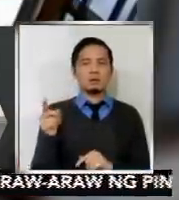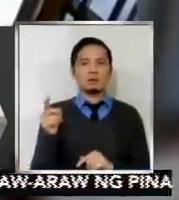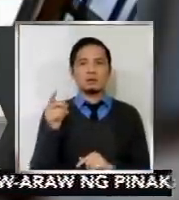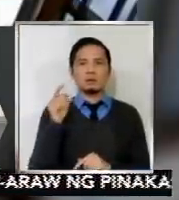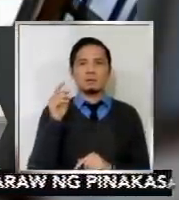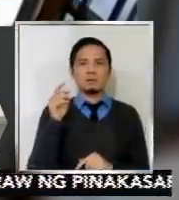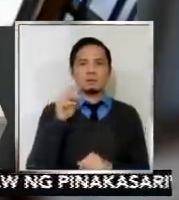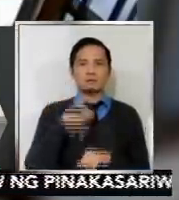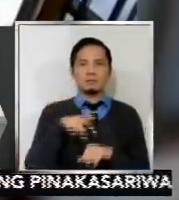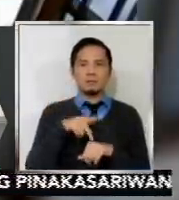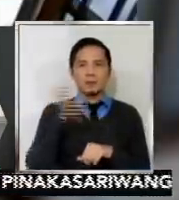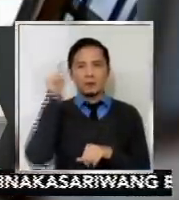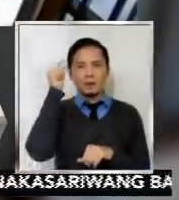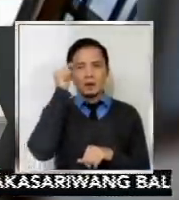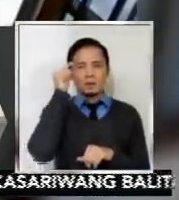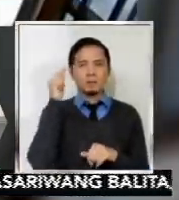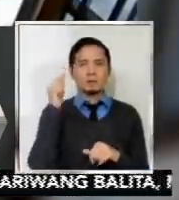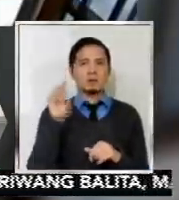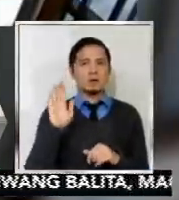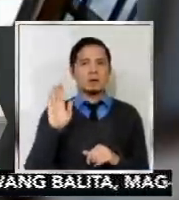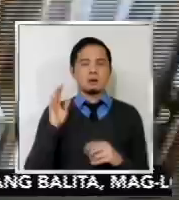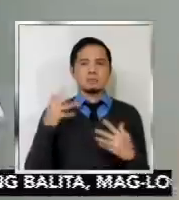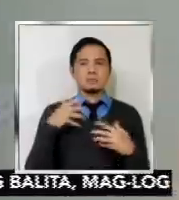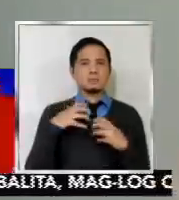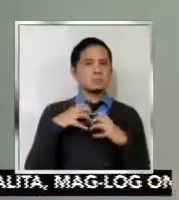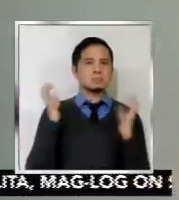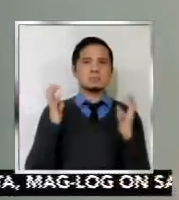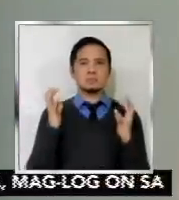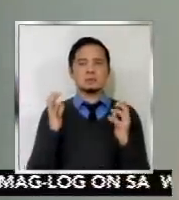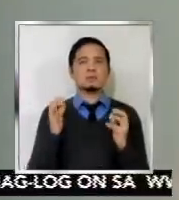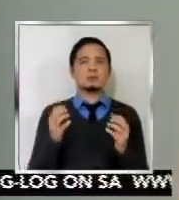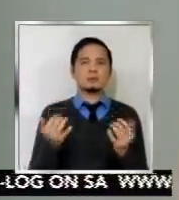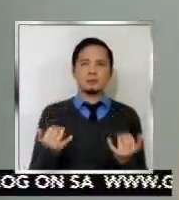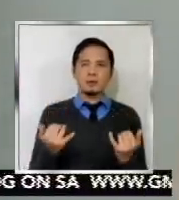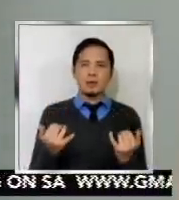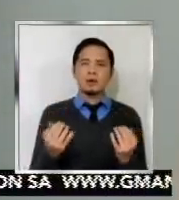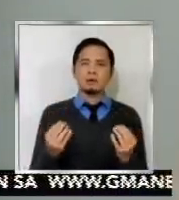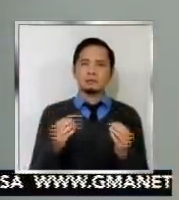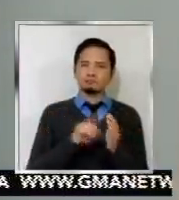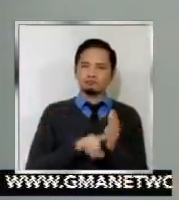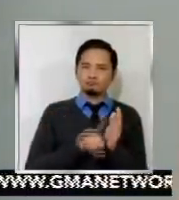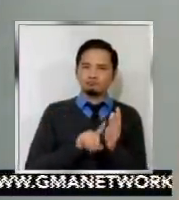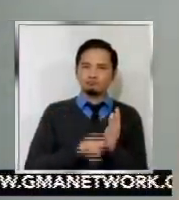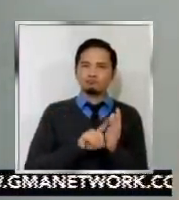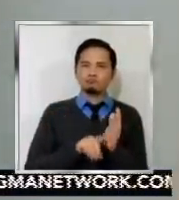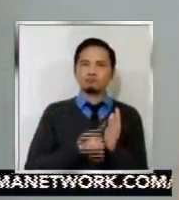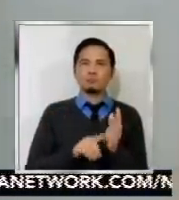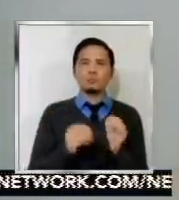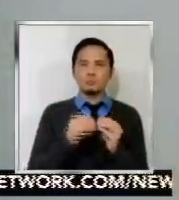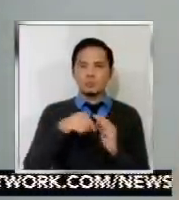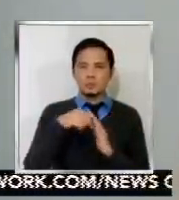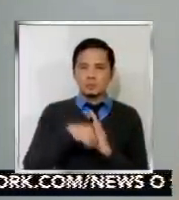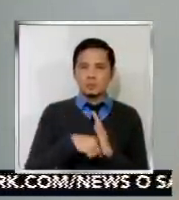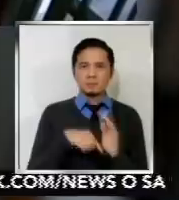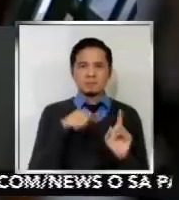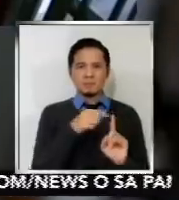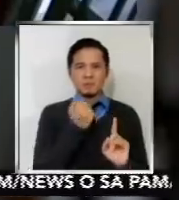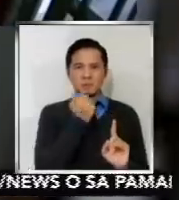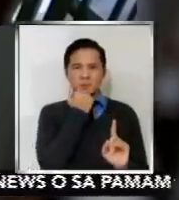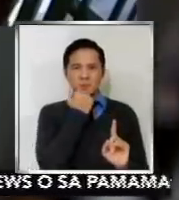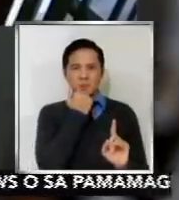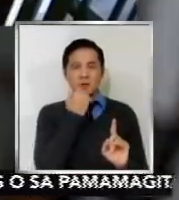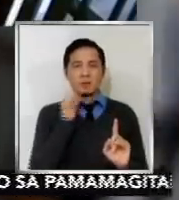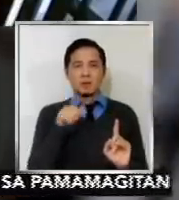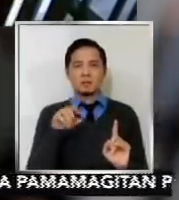government. Kung mapapatunayan daw sa gagawing investigasyon na talagang nagkasala, hindi raw mag-aatubili ang Department of Foreign Affairs